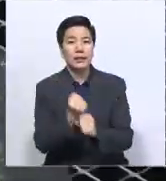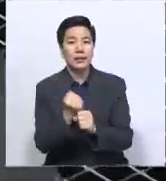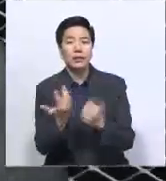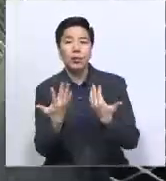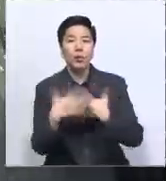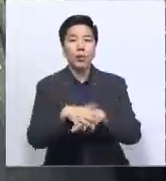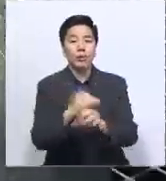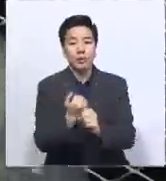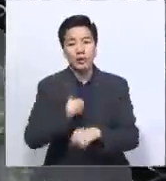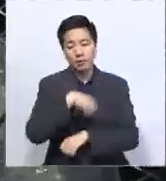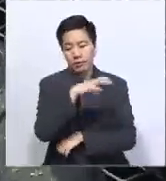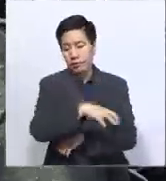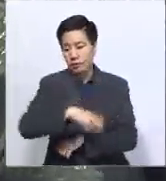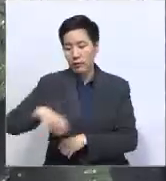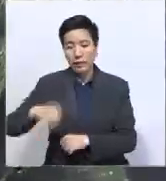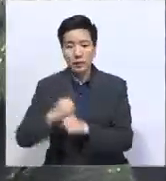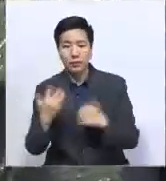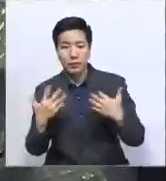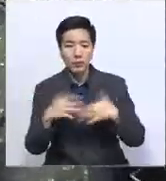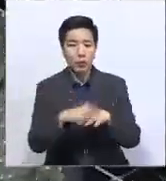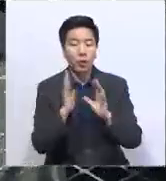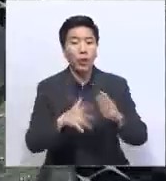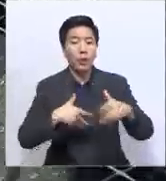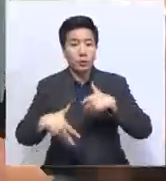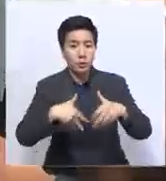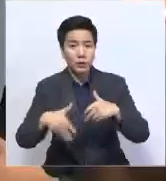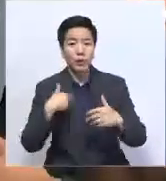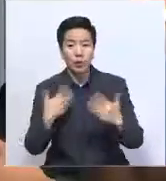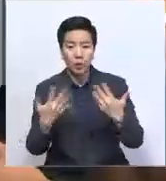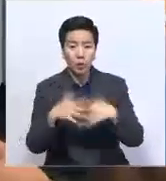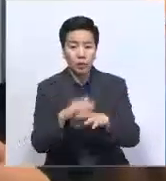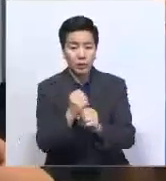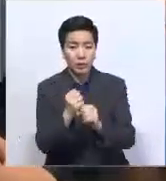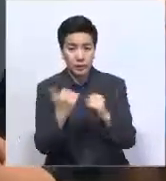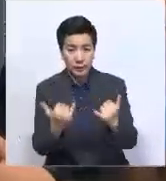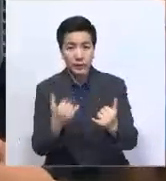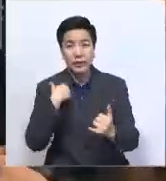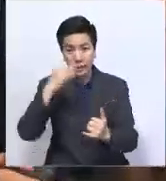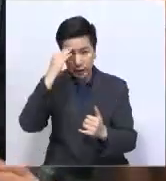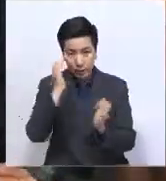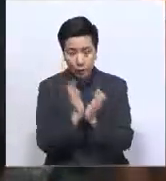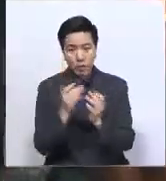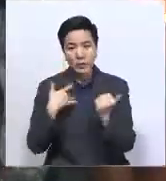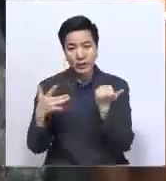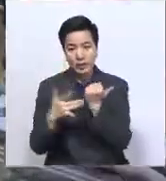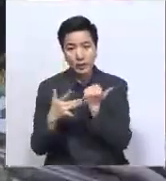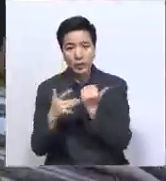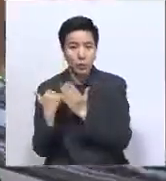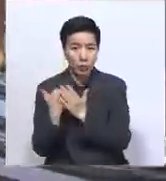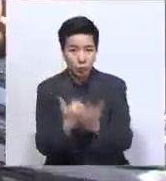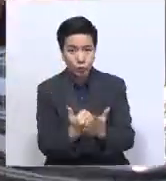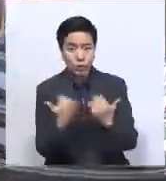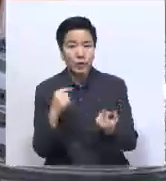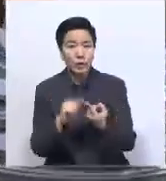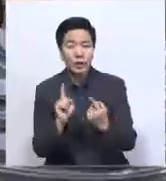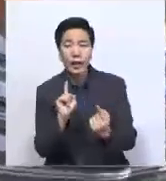ทำงานแบบบูรณาการหลายภาคส่วนโดยเฉพาะประชาชนที่เข้ามามีส่วนร่วมซึ่งตำรวจก็เน้นเทคโนโลยีเข้ามามีบทบ